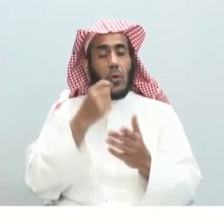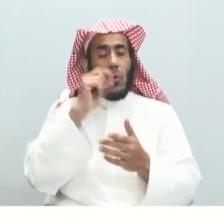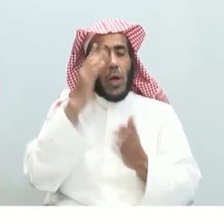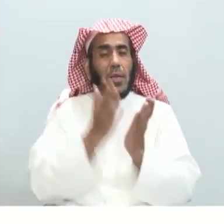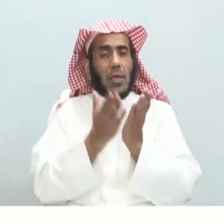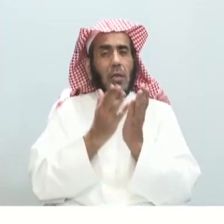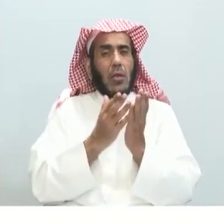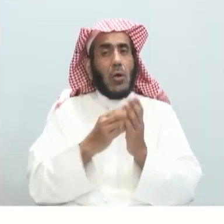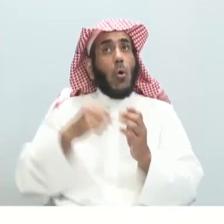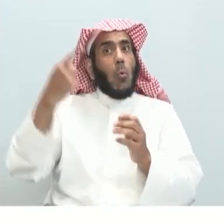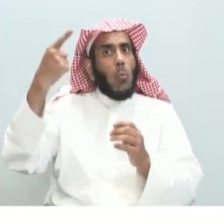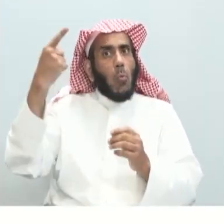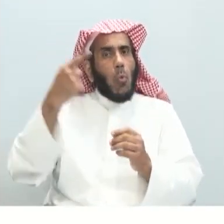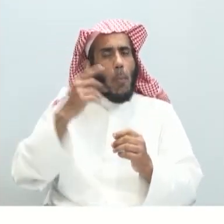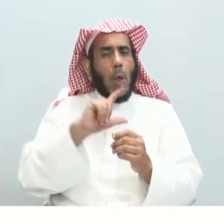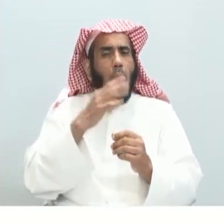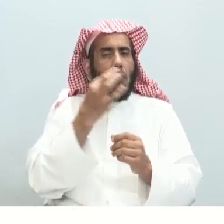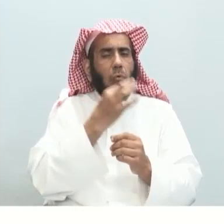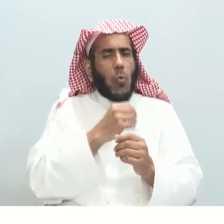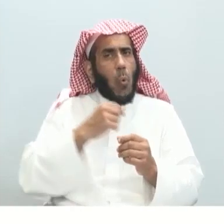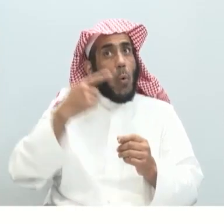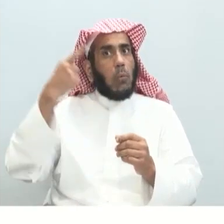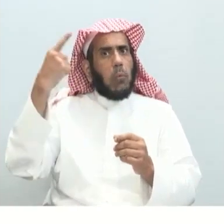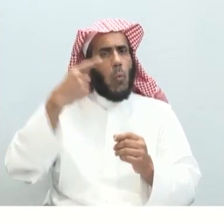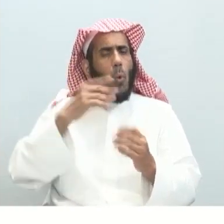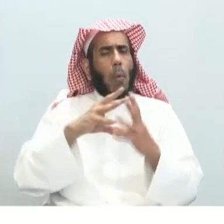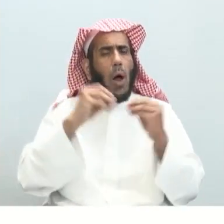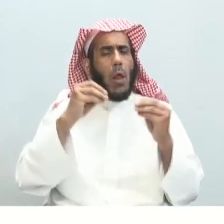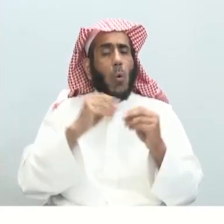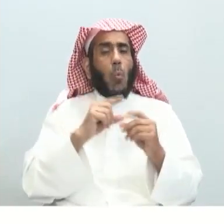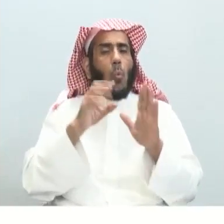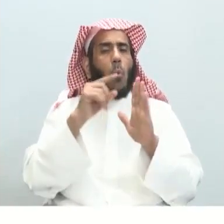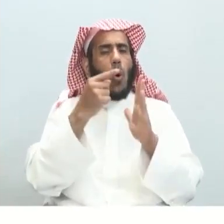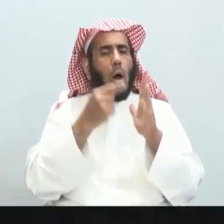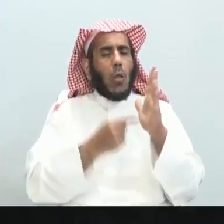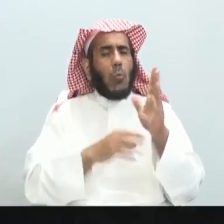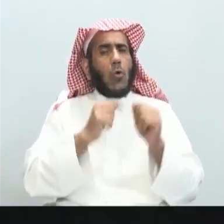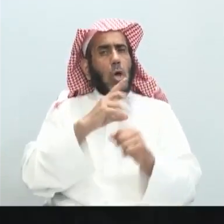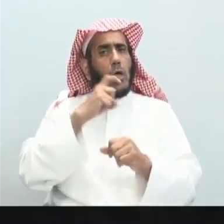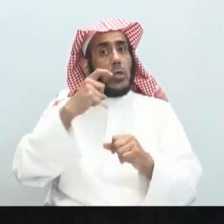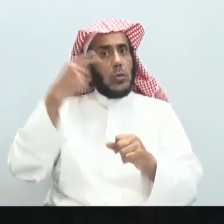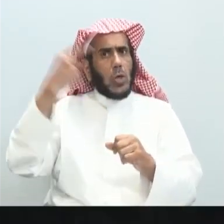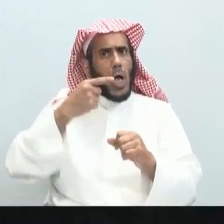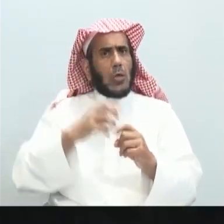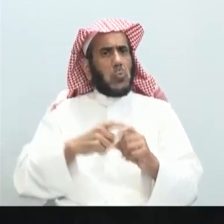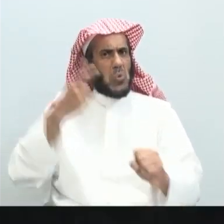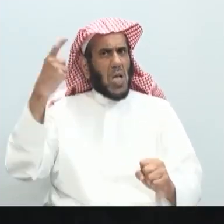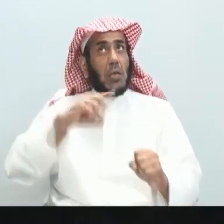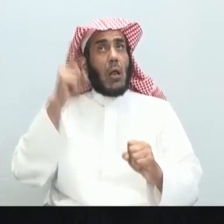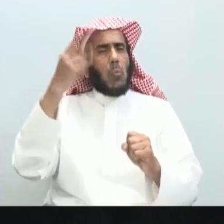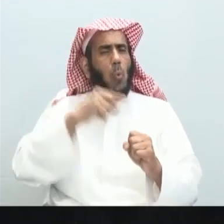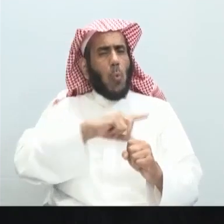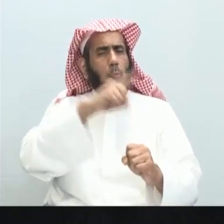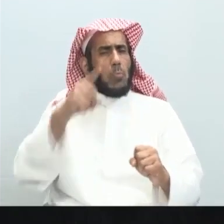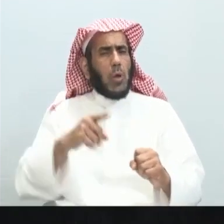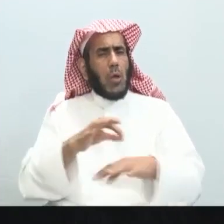الكريم معجز بلفظه ومعناه ونظمه فيه اعجاز وتحدى الله تعالى به